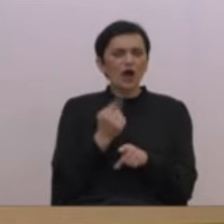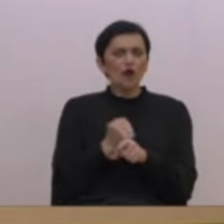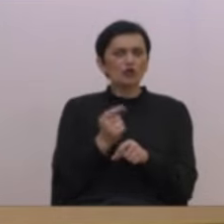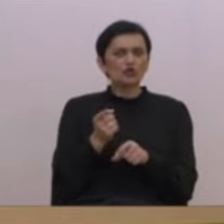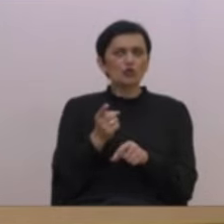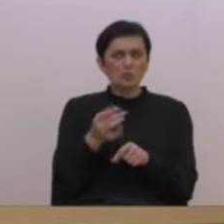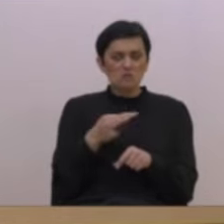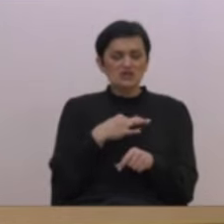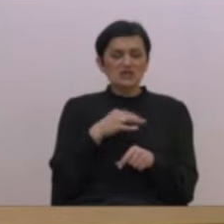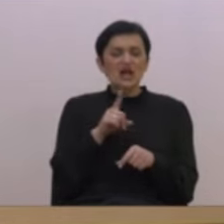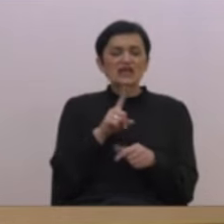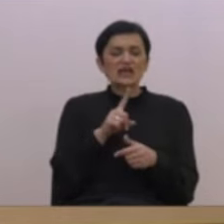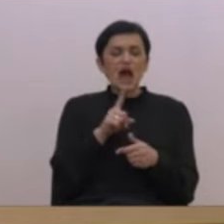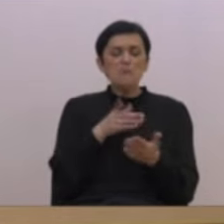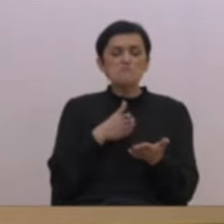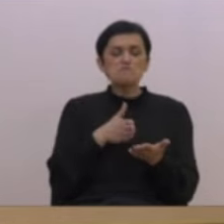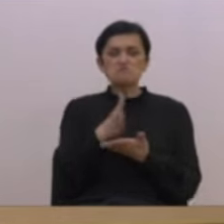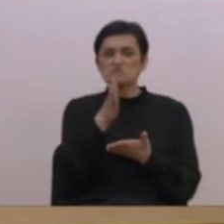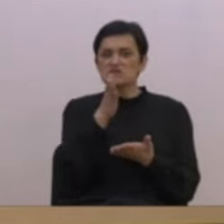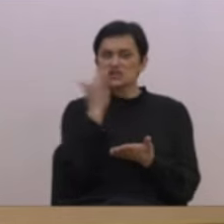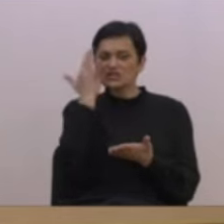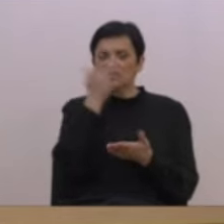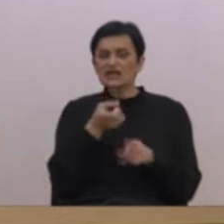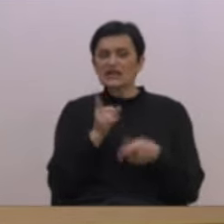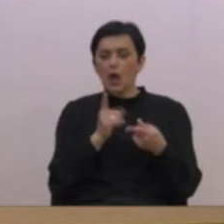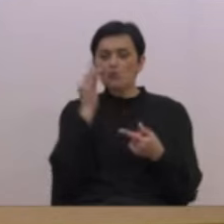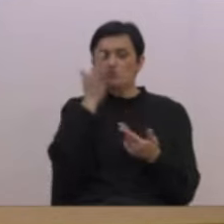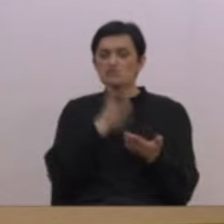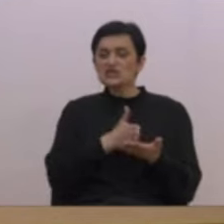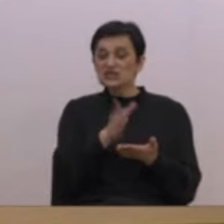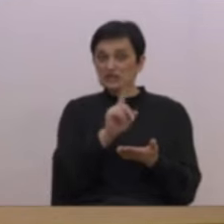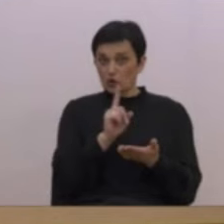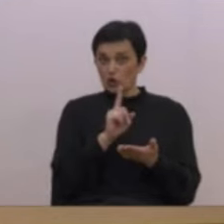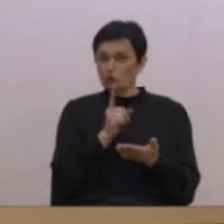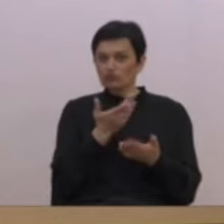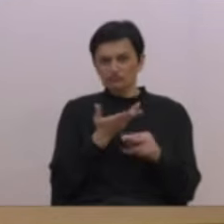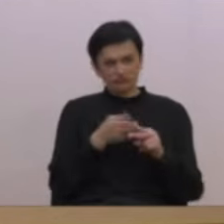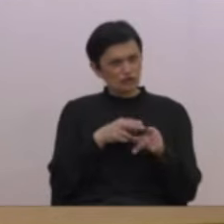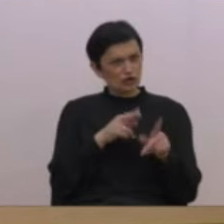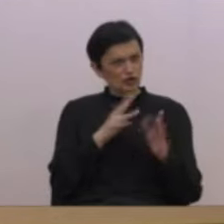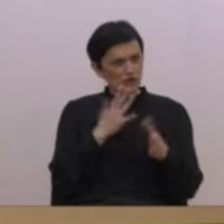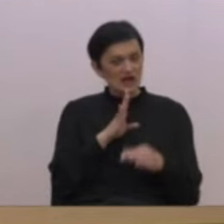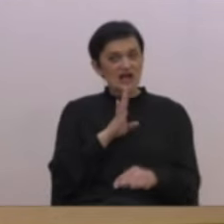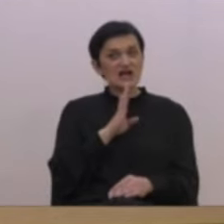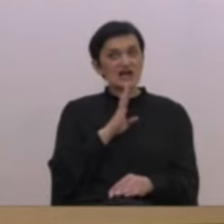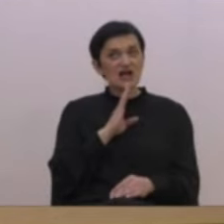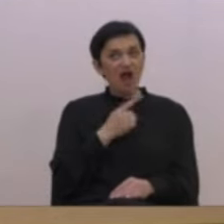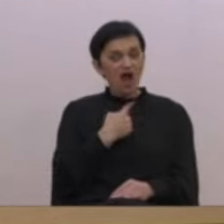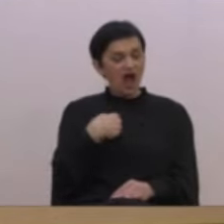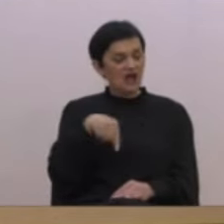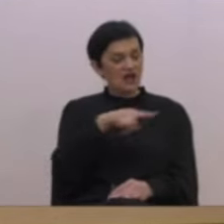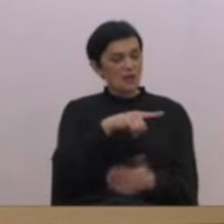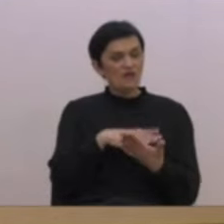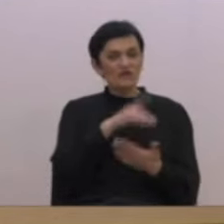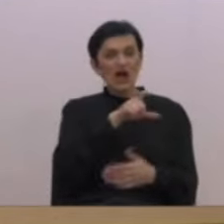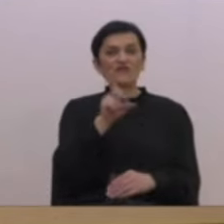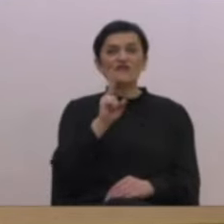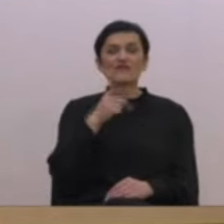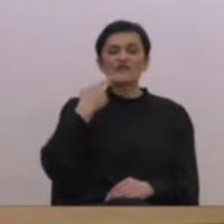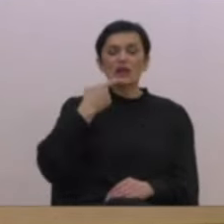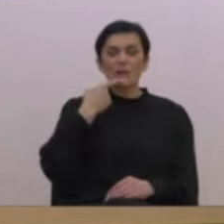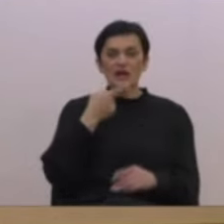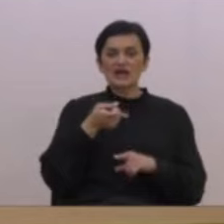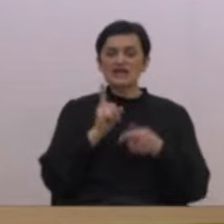მითხარით, რა არის ამის მიზანი, რეალური მიზანი. Ის ხო არა შემთხვევით, რომ ქალები ვართ ის ადამიანები, რომლებიც ლაპარაკობთ